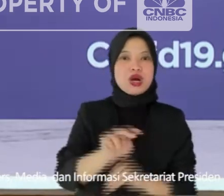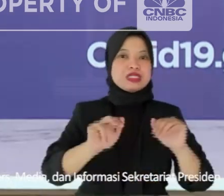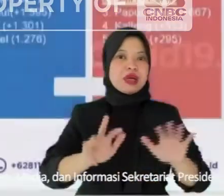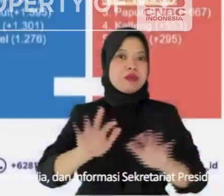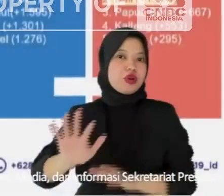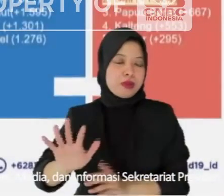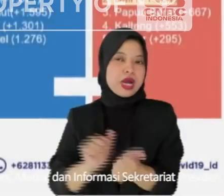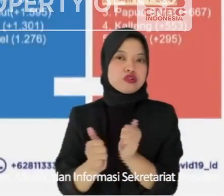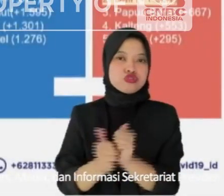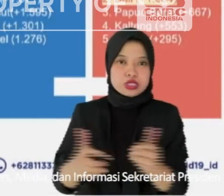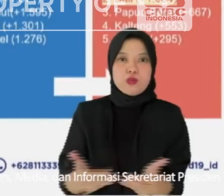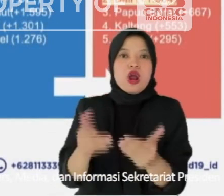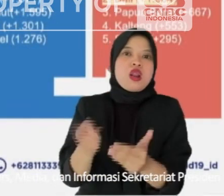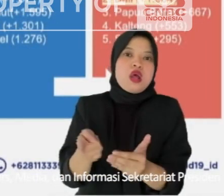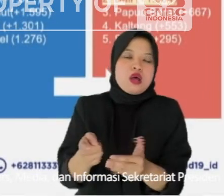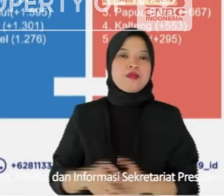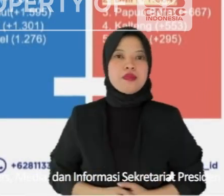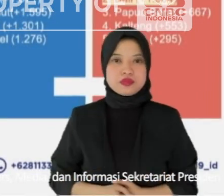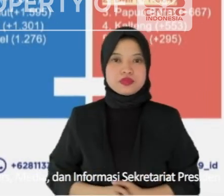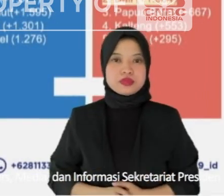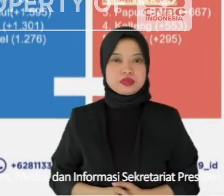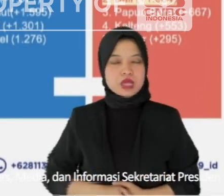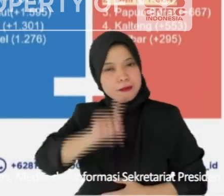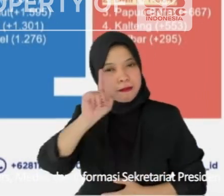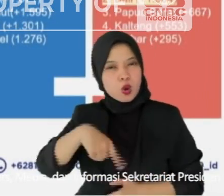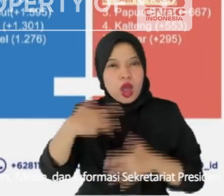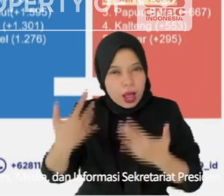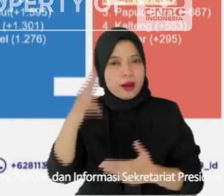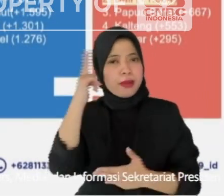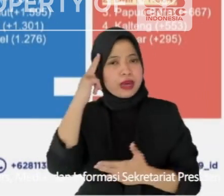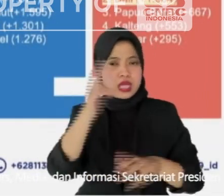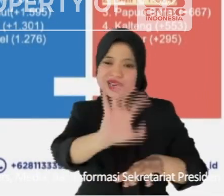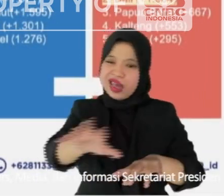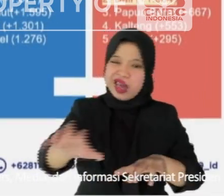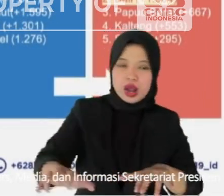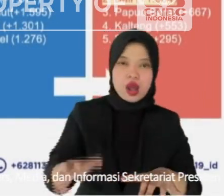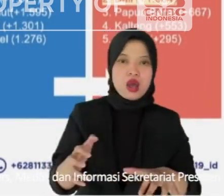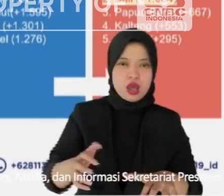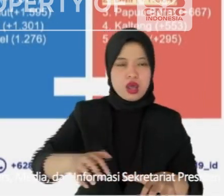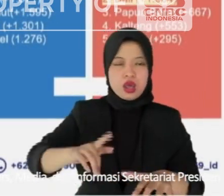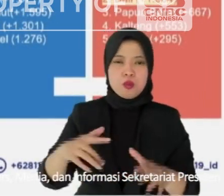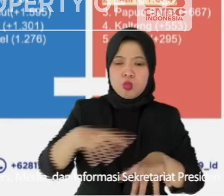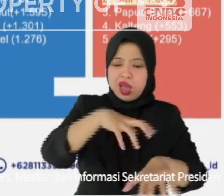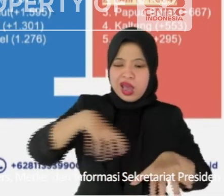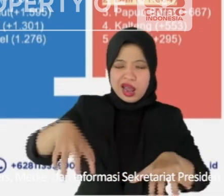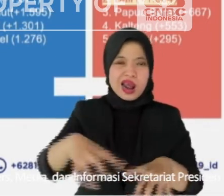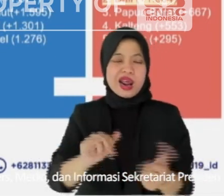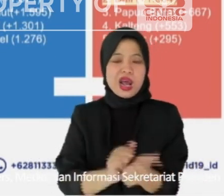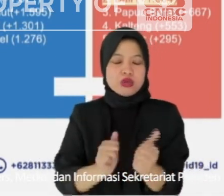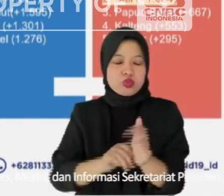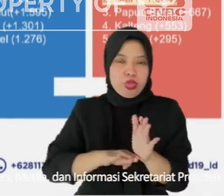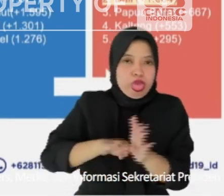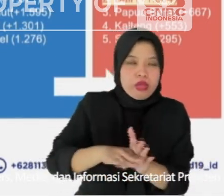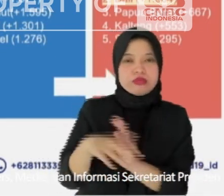295 kasus Oleh sebab itu diperlukan kecermatan pemerintah daerah tidak hanya pada daerah dengan jumlah